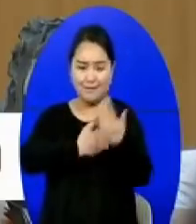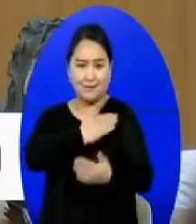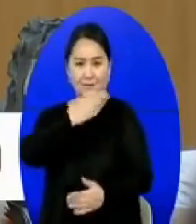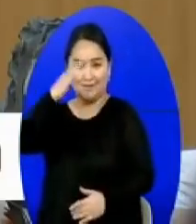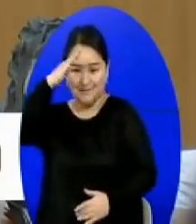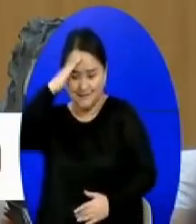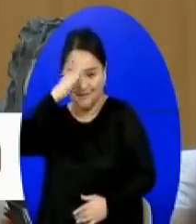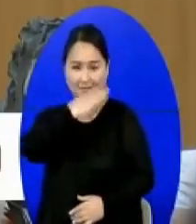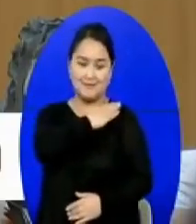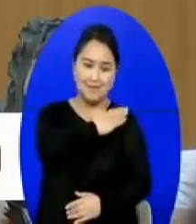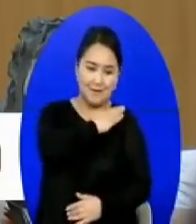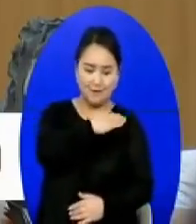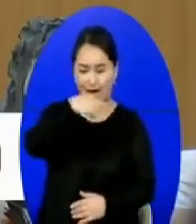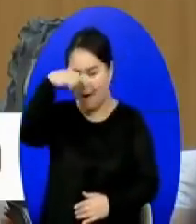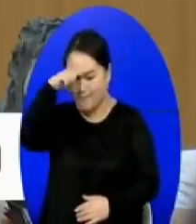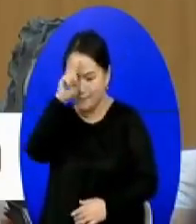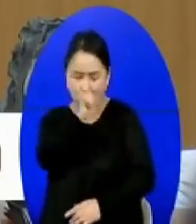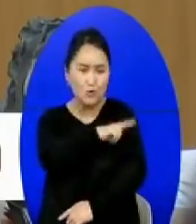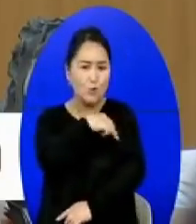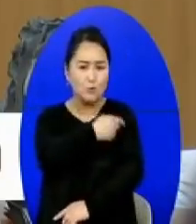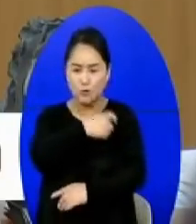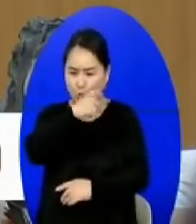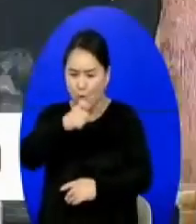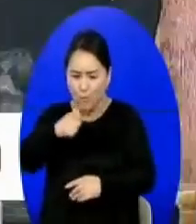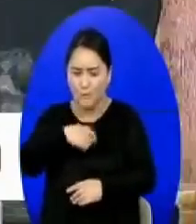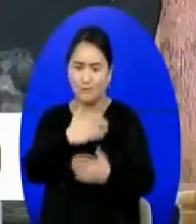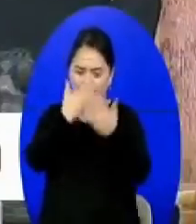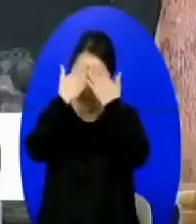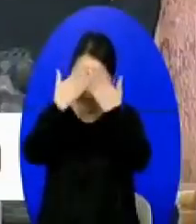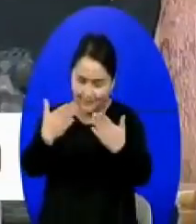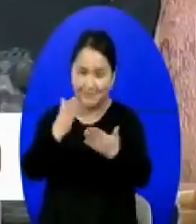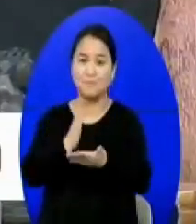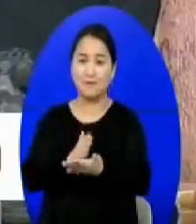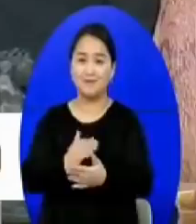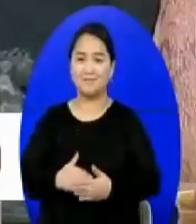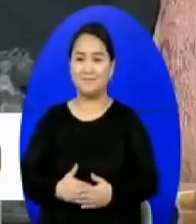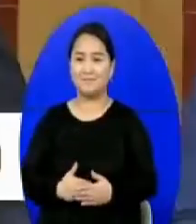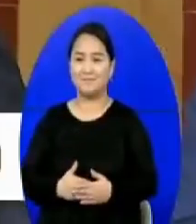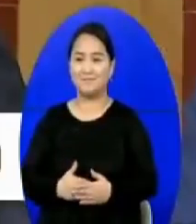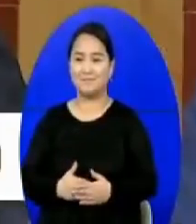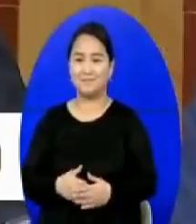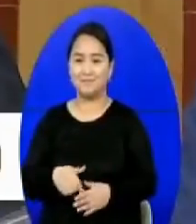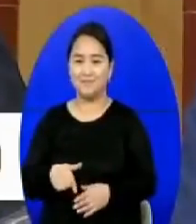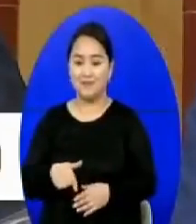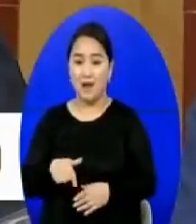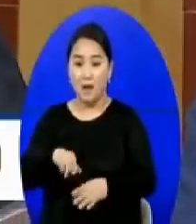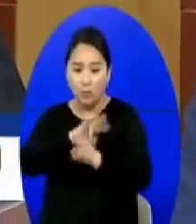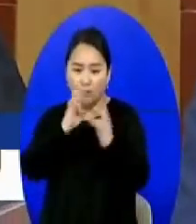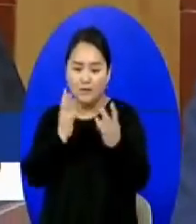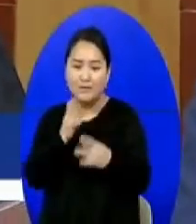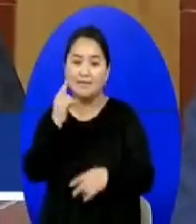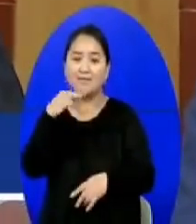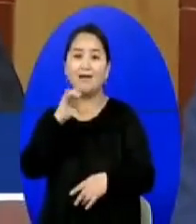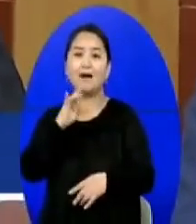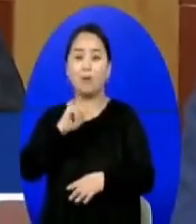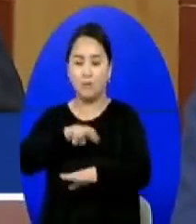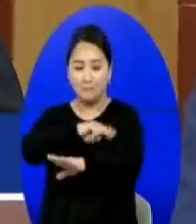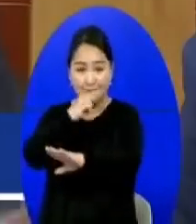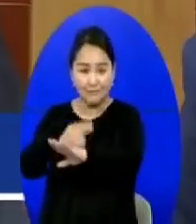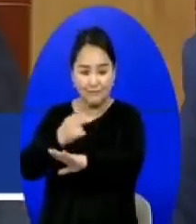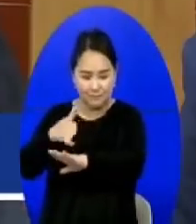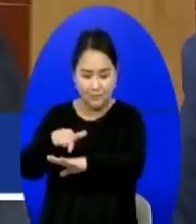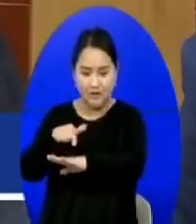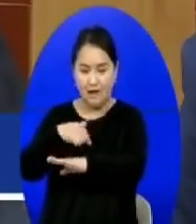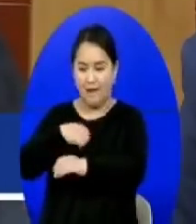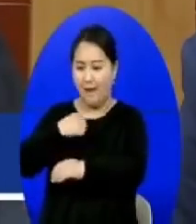цагдаа одоо манай ялангуяа эмч сувлэгч нартай бид нэгэн талархаж байгаа. Бид хоёр Дархуулын аймаг иргэд байгаа. Тэгээд бас нийт аймгийнхаа иргэдийг